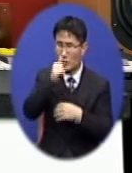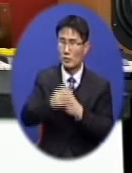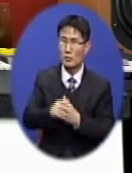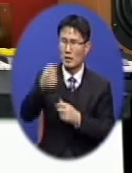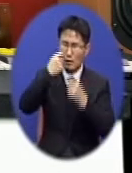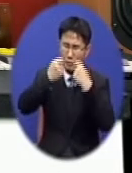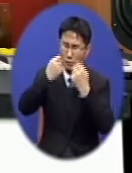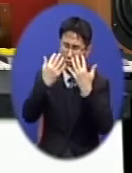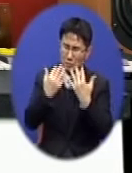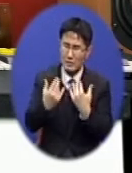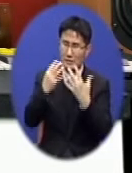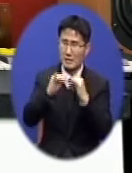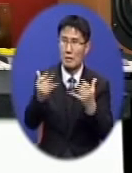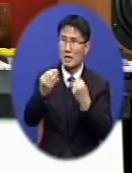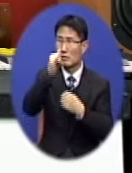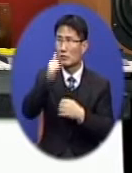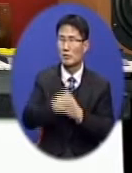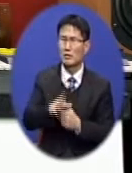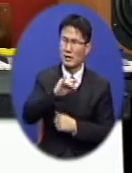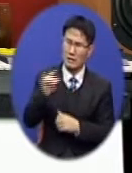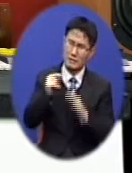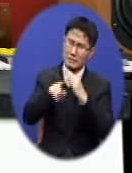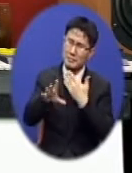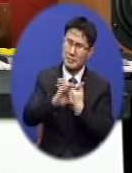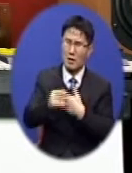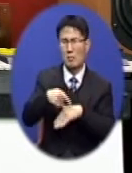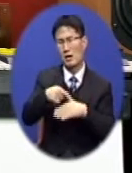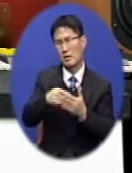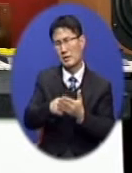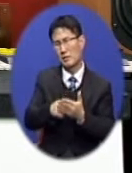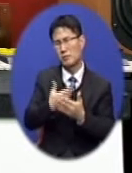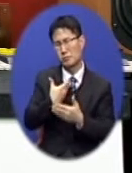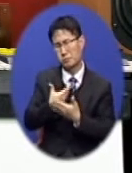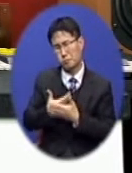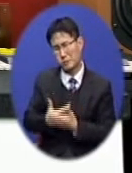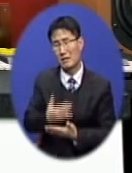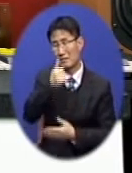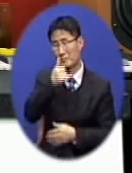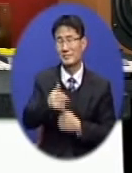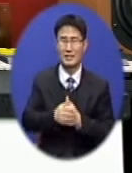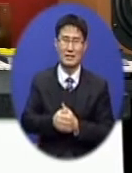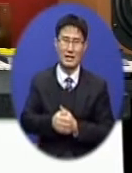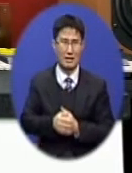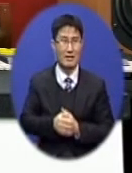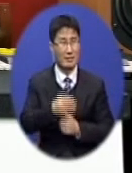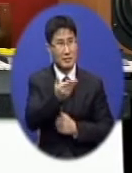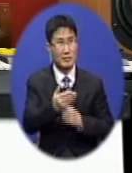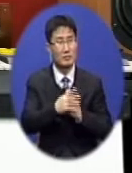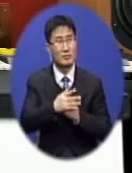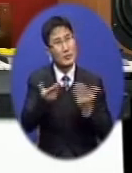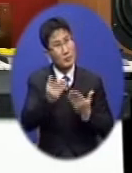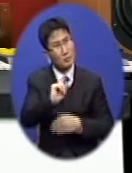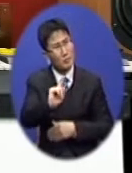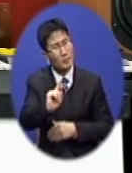눈물 흘리는 분도 계시고, 네. 사무실 가보면 참 마음이 참 안 좋습니다. 네. 네. 아이고. 아버님은 무슨